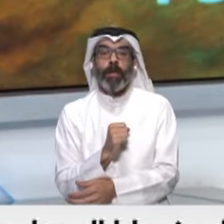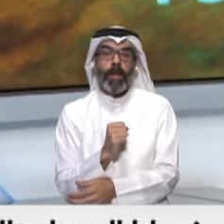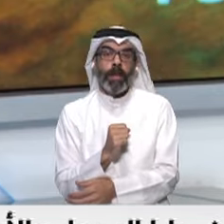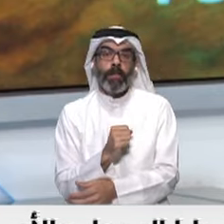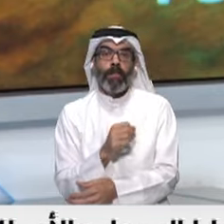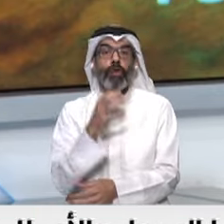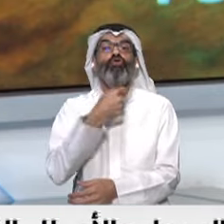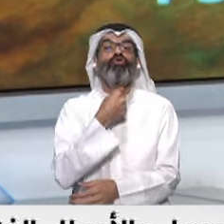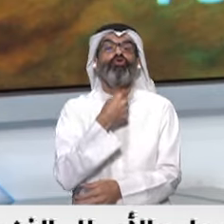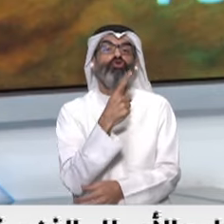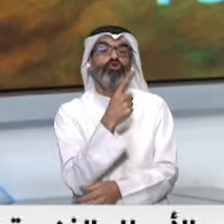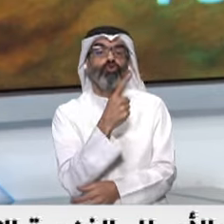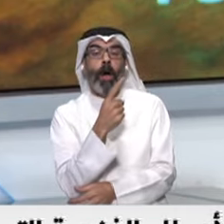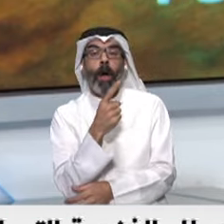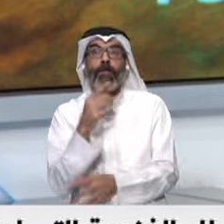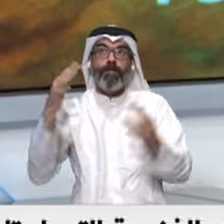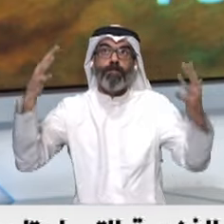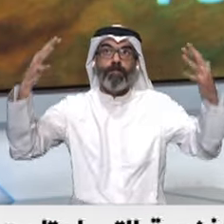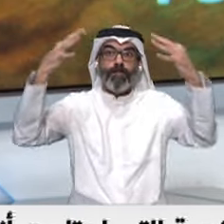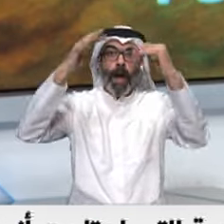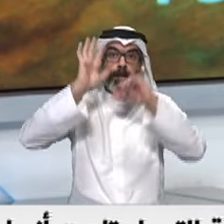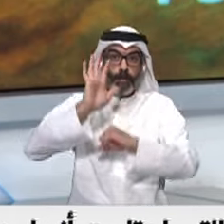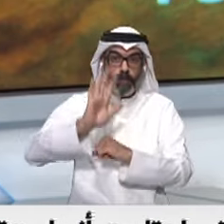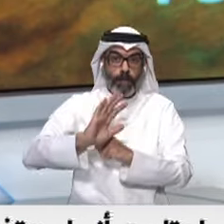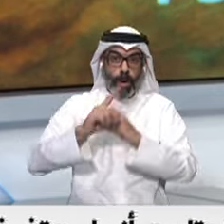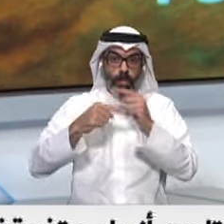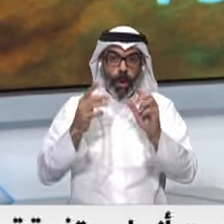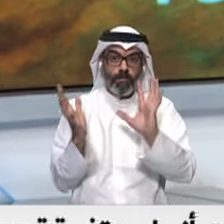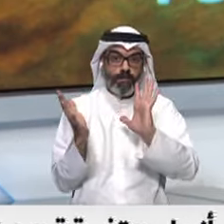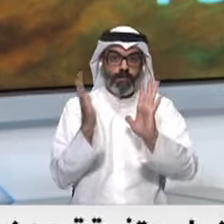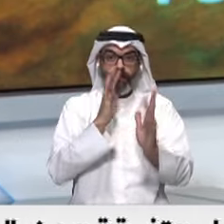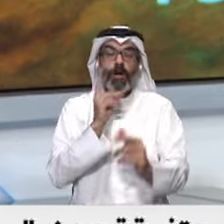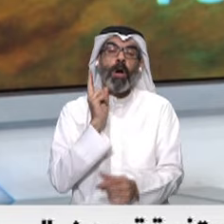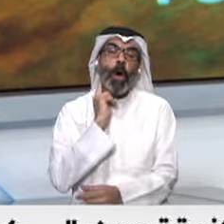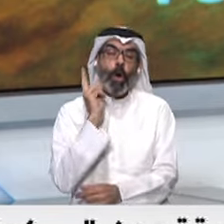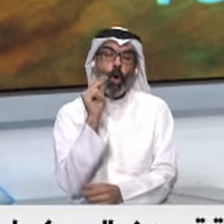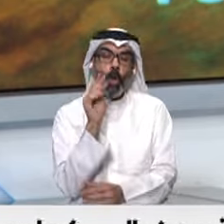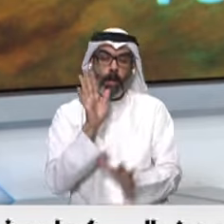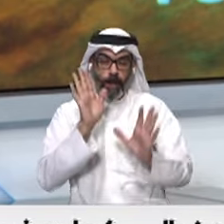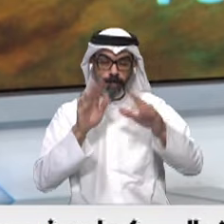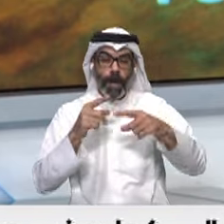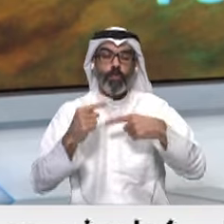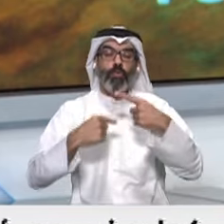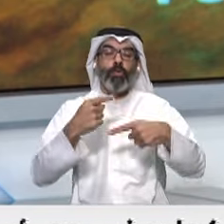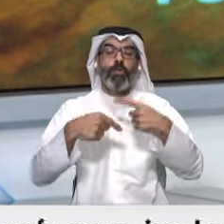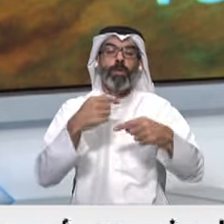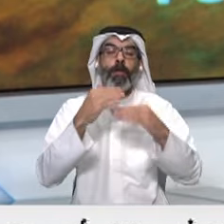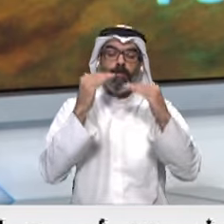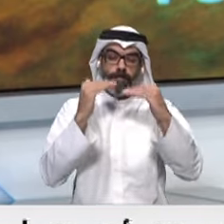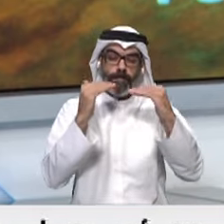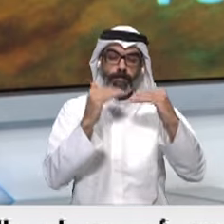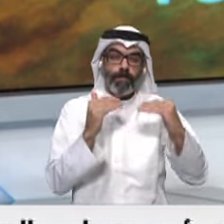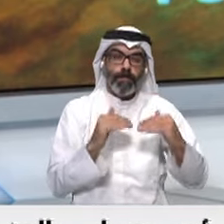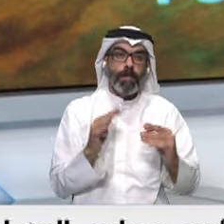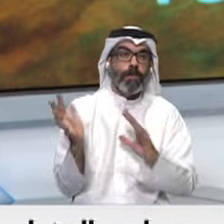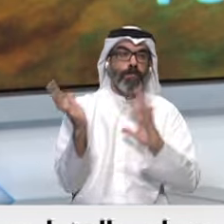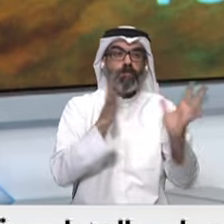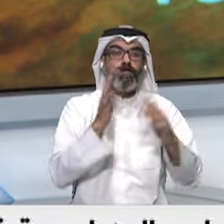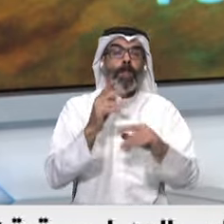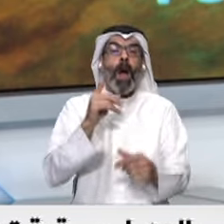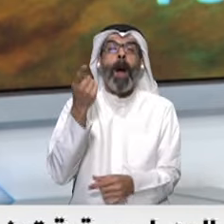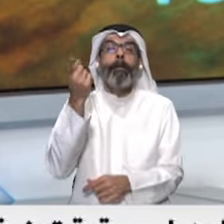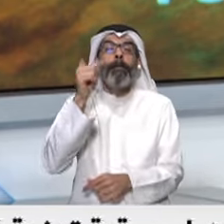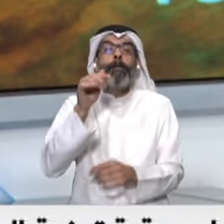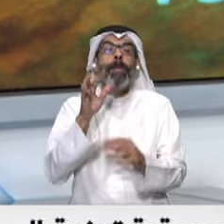الجهره باذن الله مع عبور للسحب ونشاط للهوا الكوس الاحساس بالرطوبه ايضا مستمر ويانا تدريجيا سرعه الرياح خلال مساء يوم